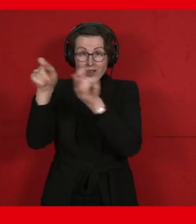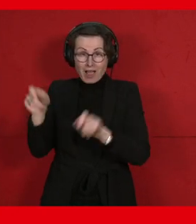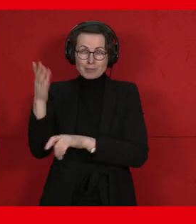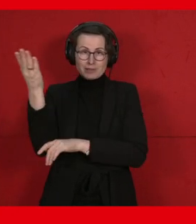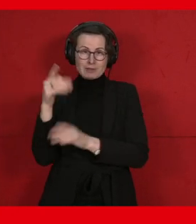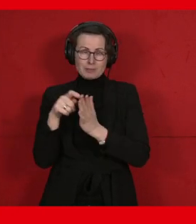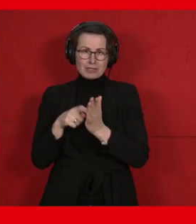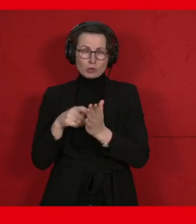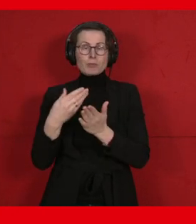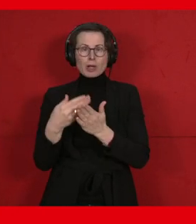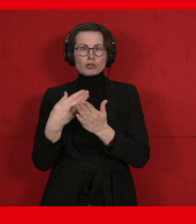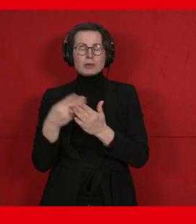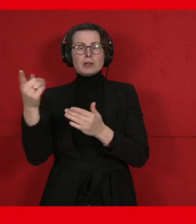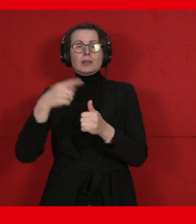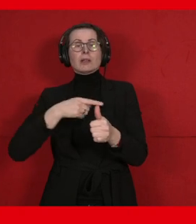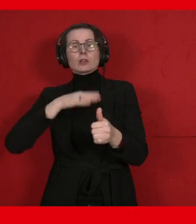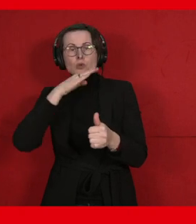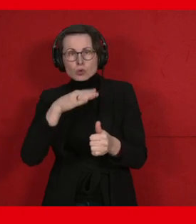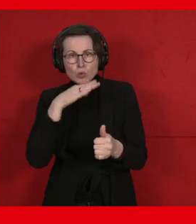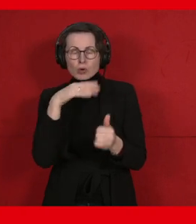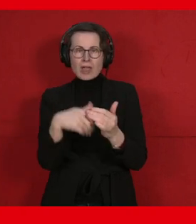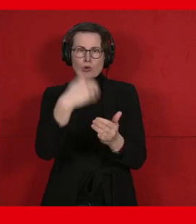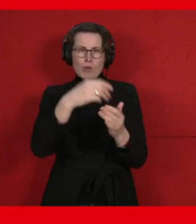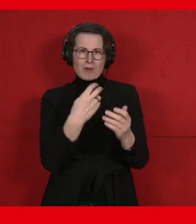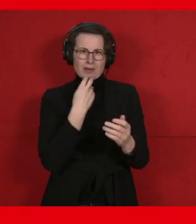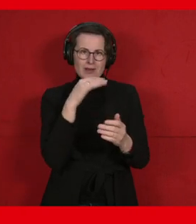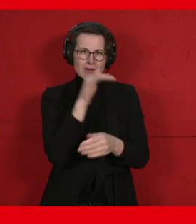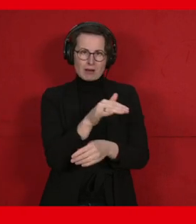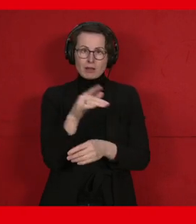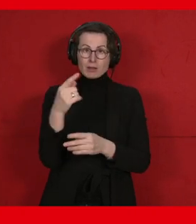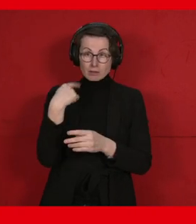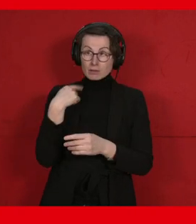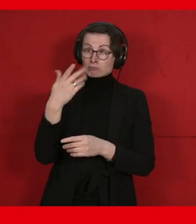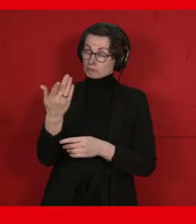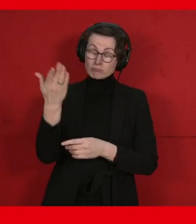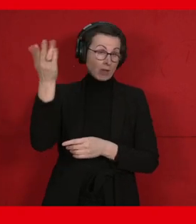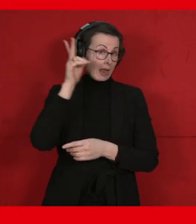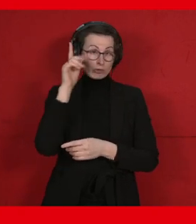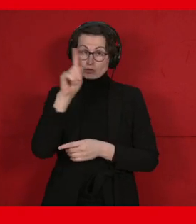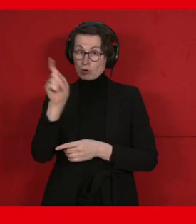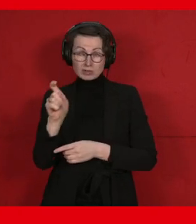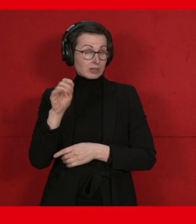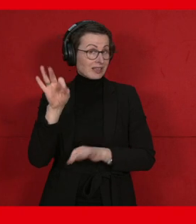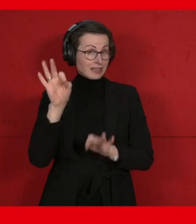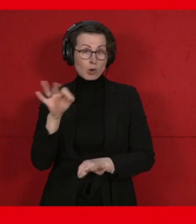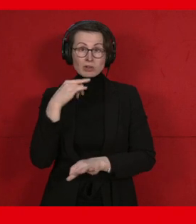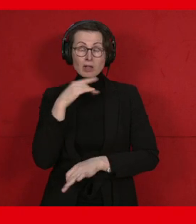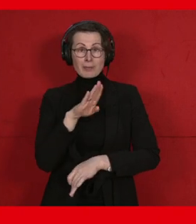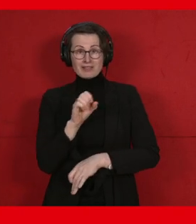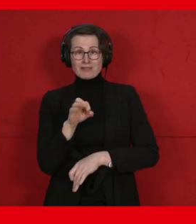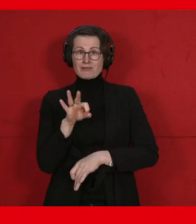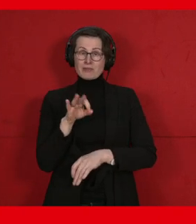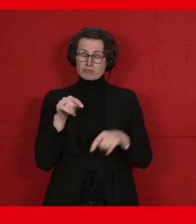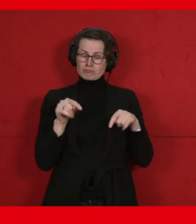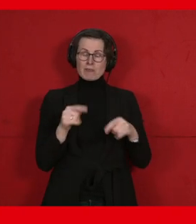zum Beispiel eben genug erneuerbare Energie. Wir haben dem Herrn Scholz ziemlich genau gesagt, was wir brauchen. Das heißt bei der BASF in